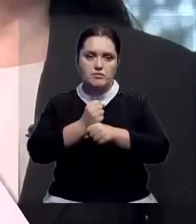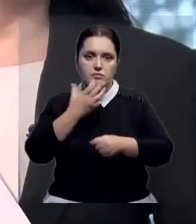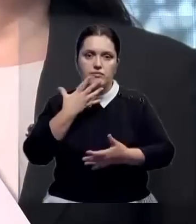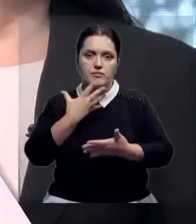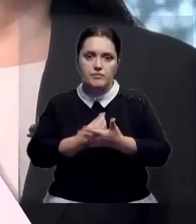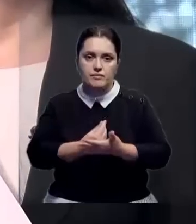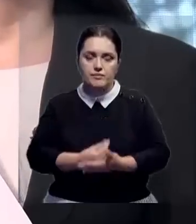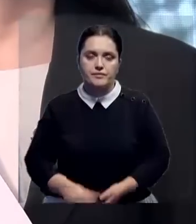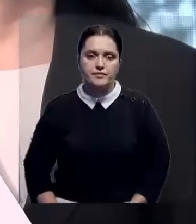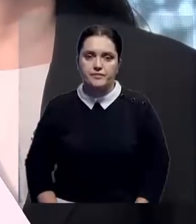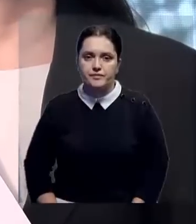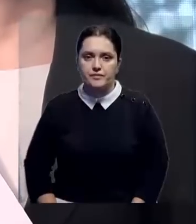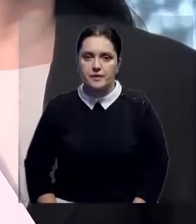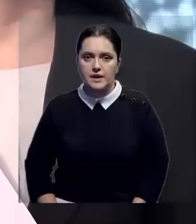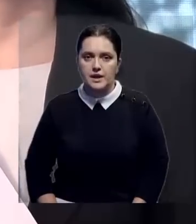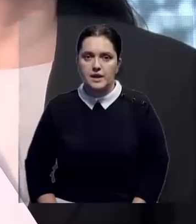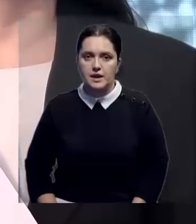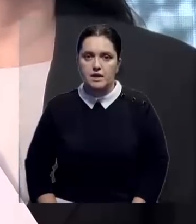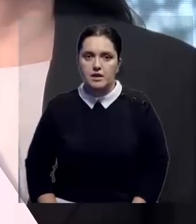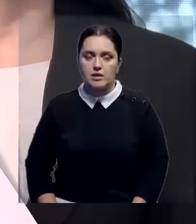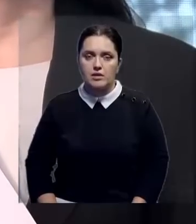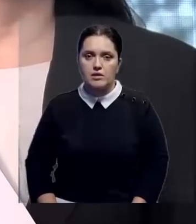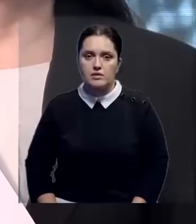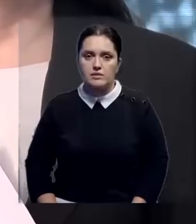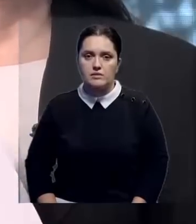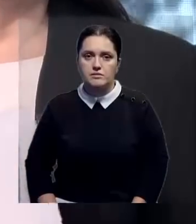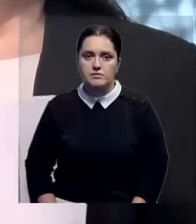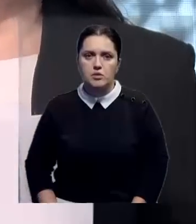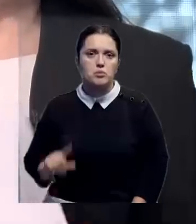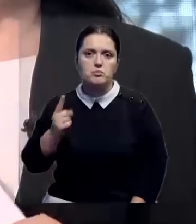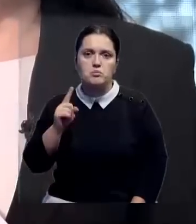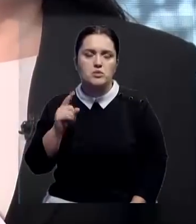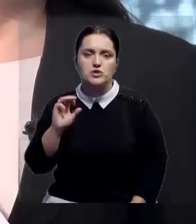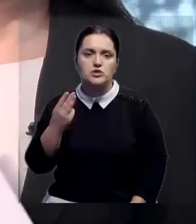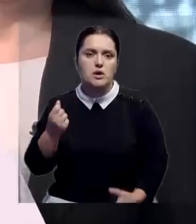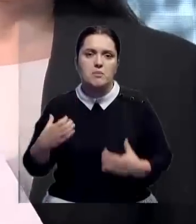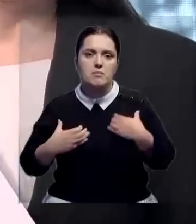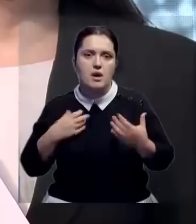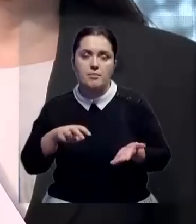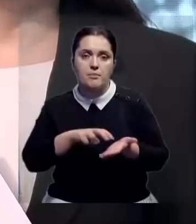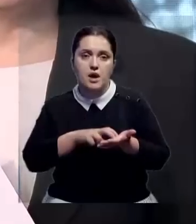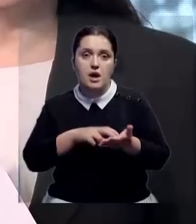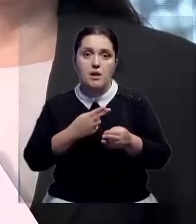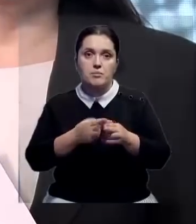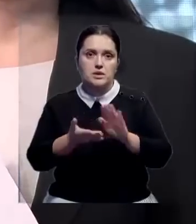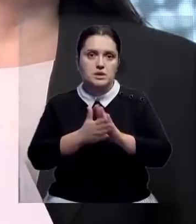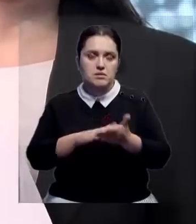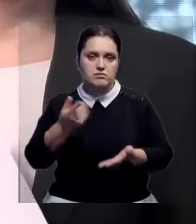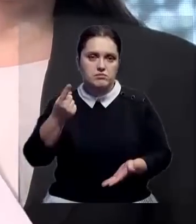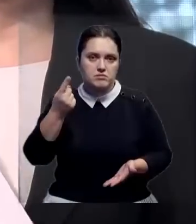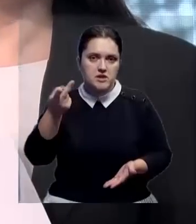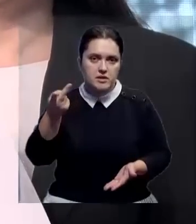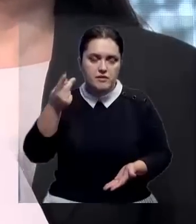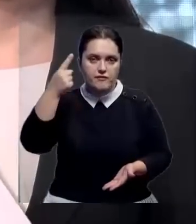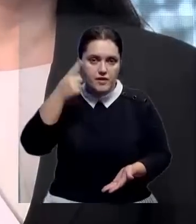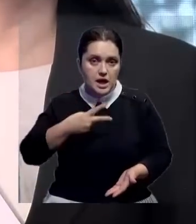подробнее. Зауреш, приветствую. Так чего ж боится так Вашингтон? Добрый вечер, Батагос. Ситуация, так сказать, двоякая. Во-первых, в Штатах,